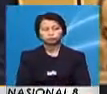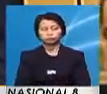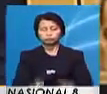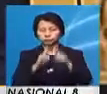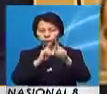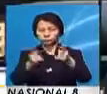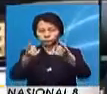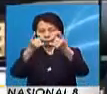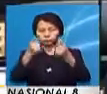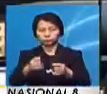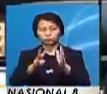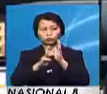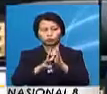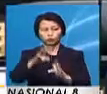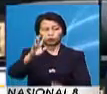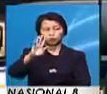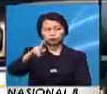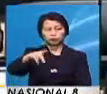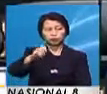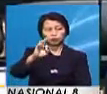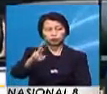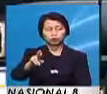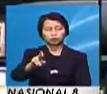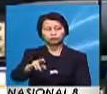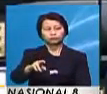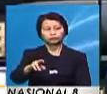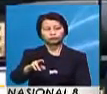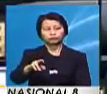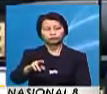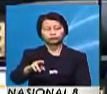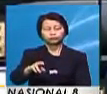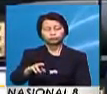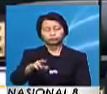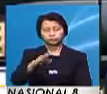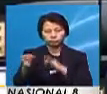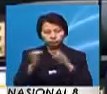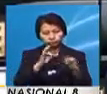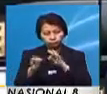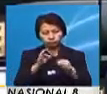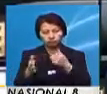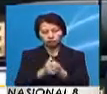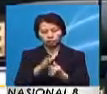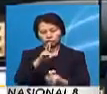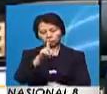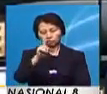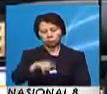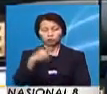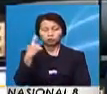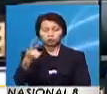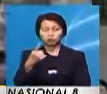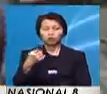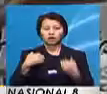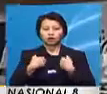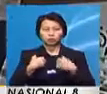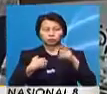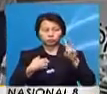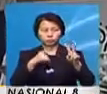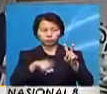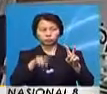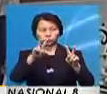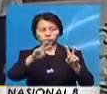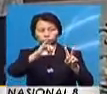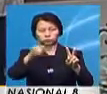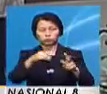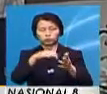Menjawab soalan tambahan, Wakil PKR Bayan Baru Sim Zisin diperjelaskan sehingga 31 Januari lalu, seramai 2.2